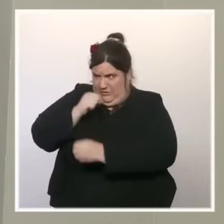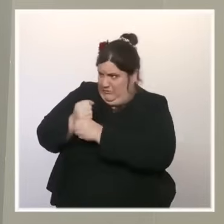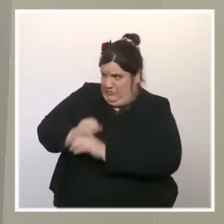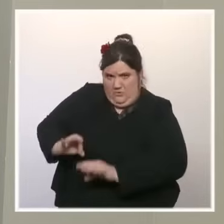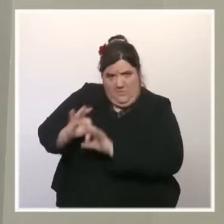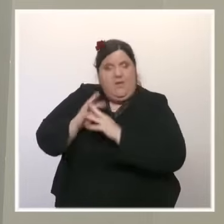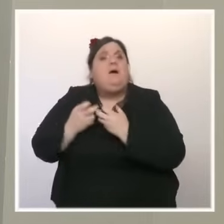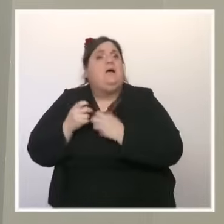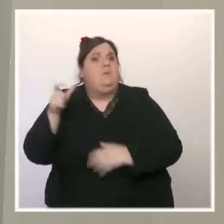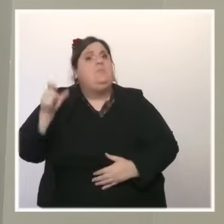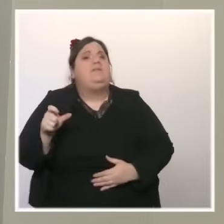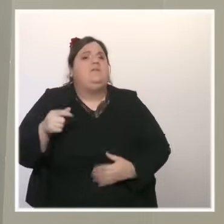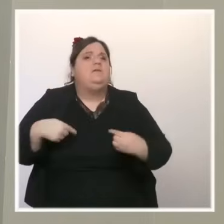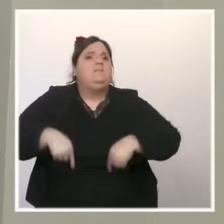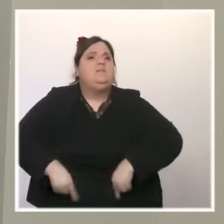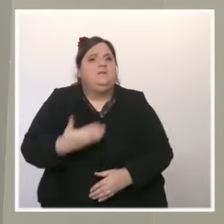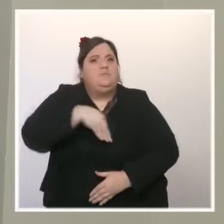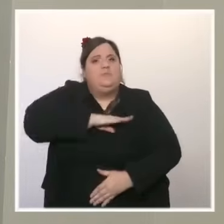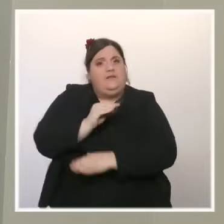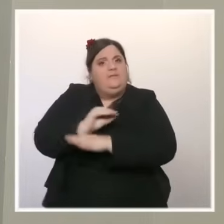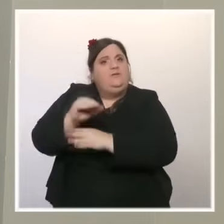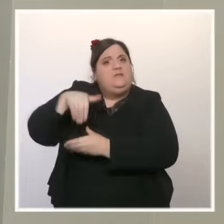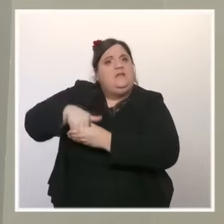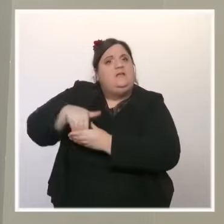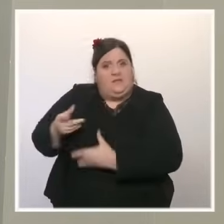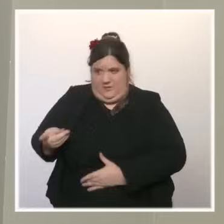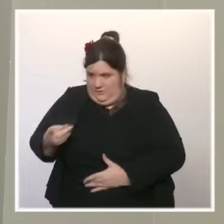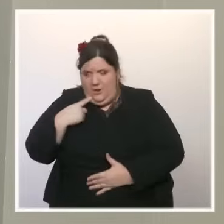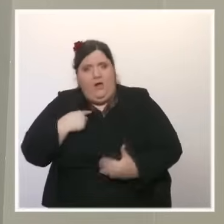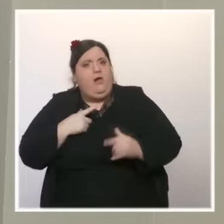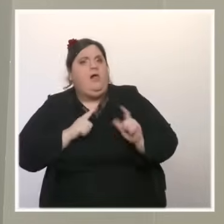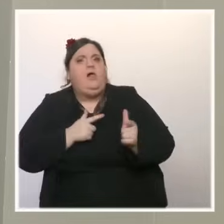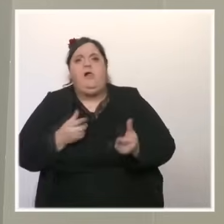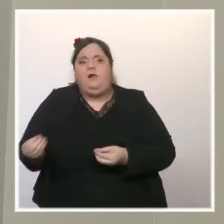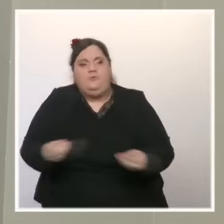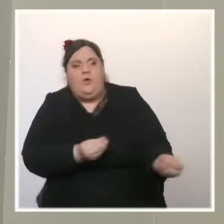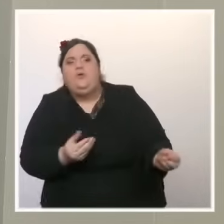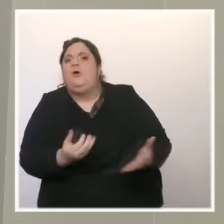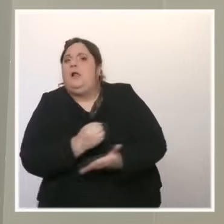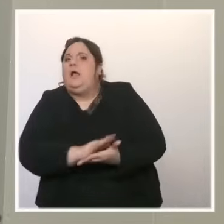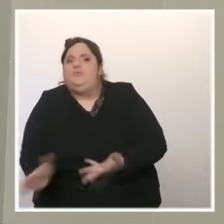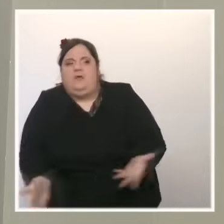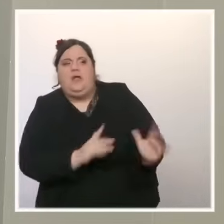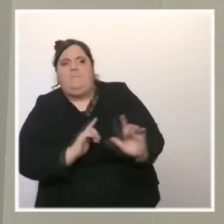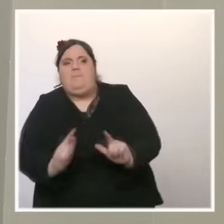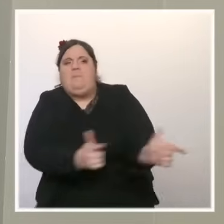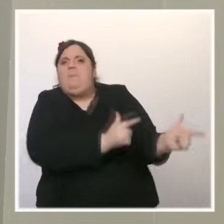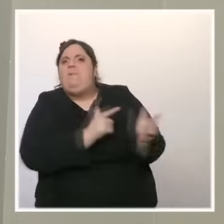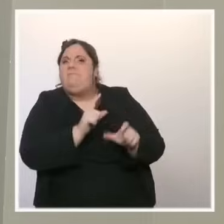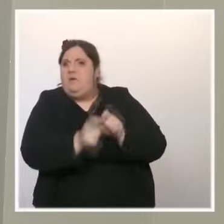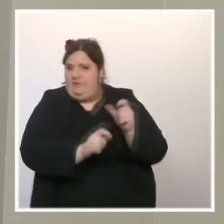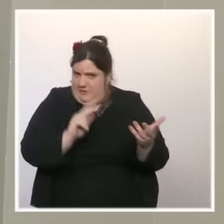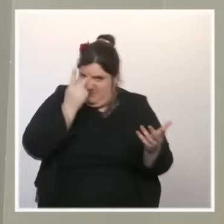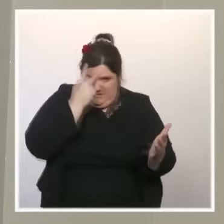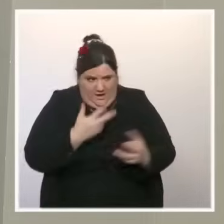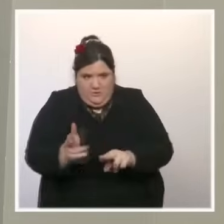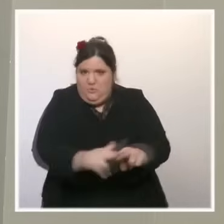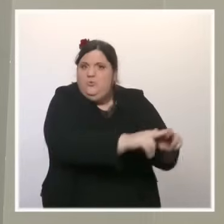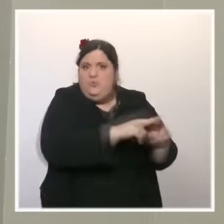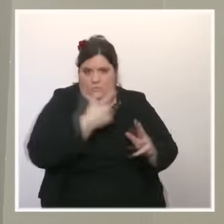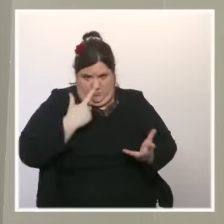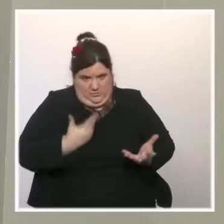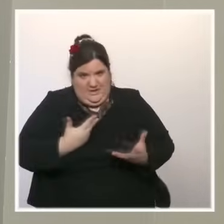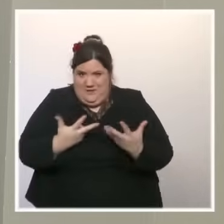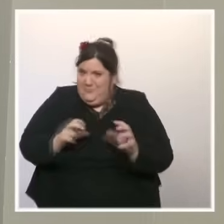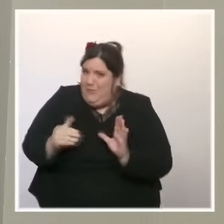parlé, Itamar Bengvir, qui arme les colons, qui leur donne des armes gratuitement pour aller tirer sur les Palestiniens ? Il y a 800 000 colons dans les territoires palestiniens. J'entends,